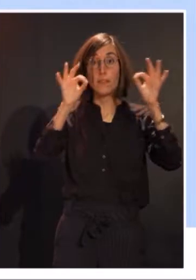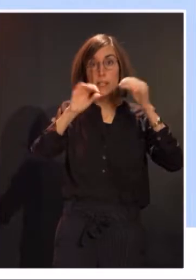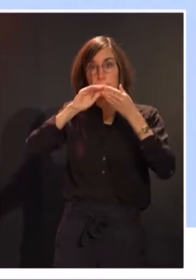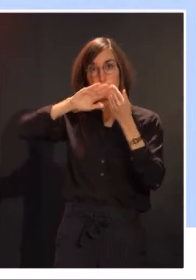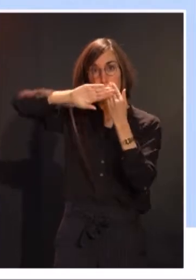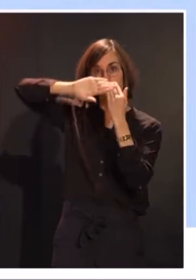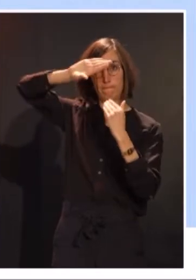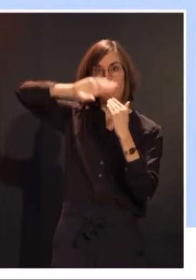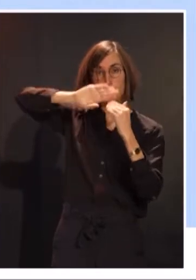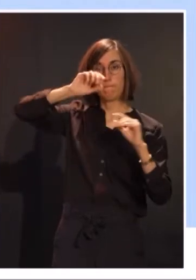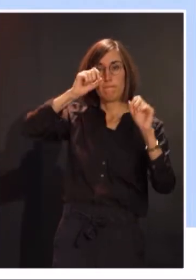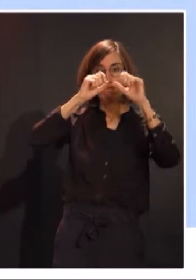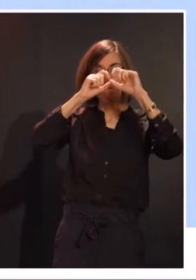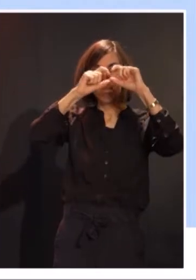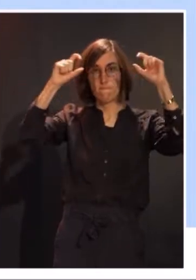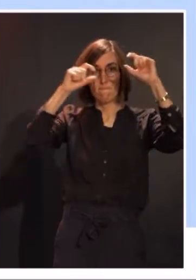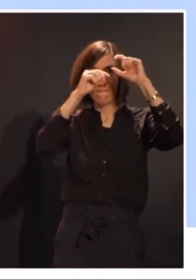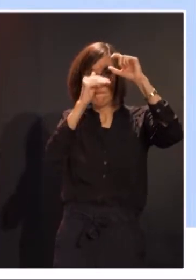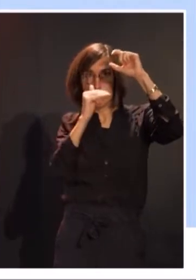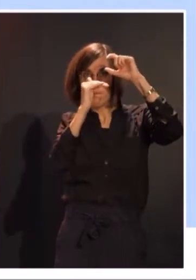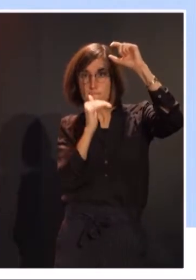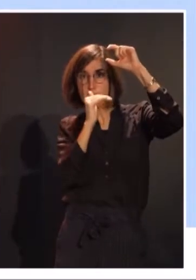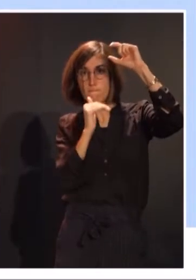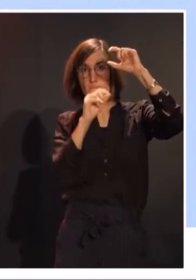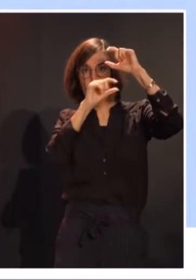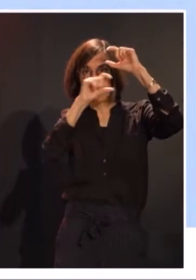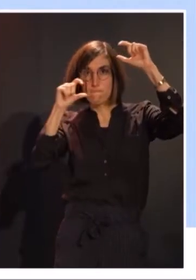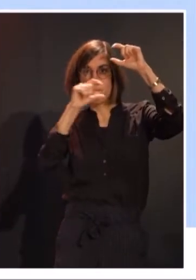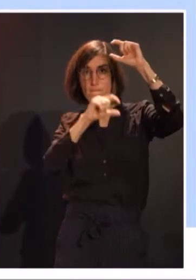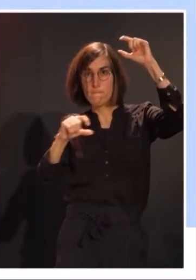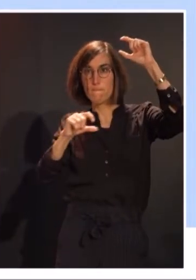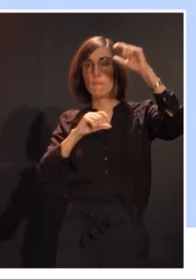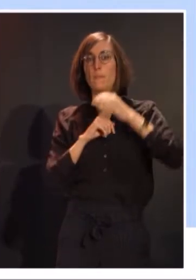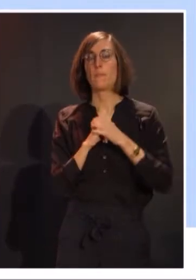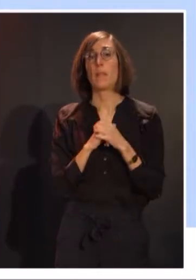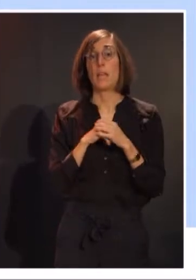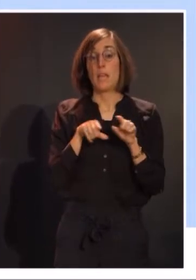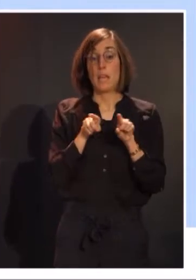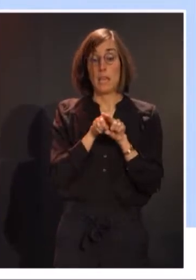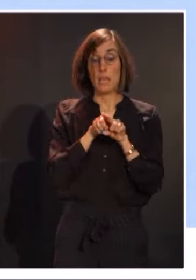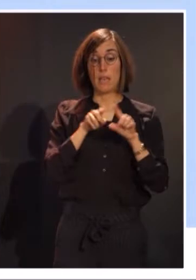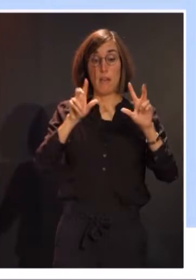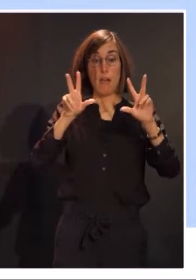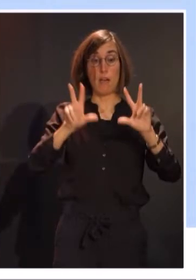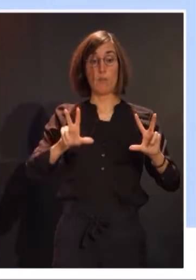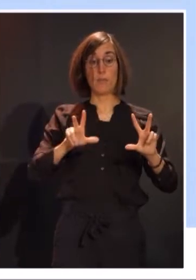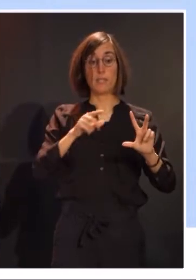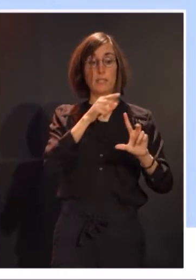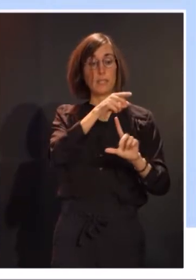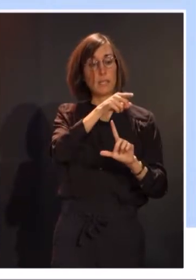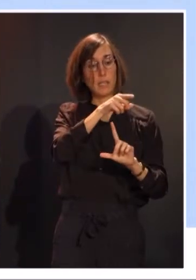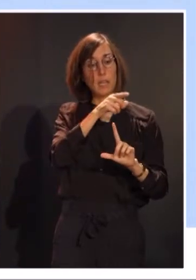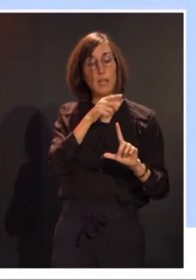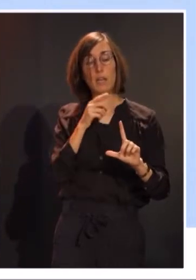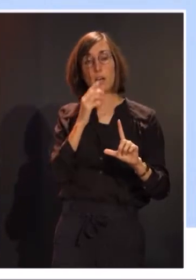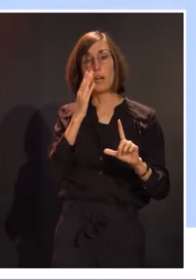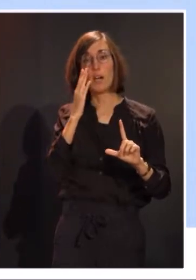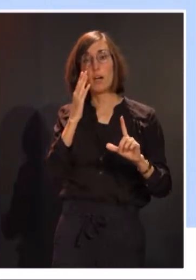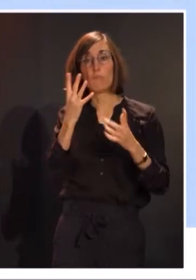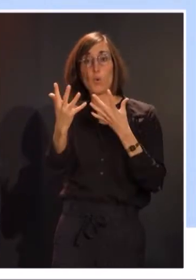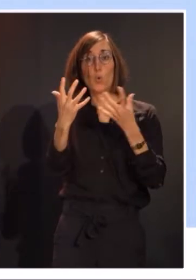puis également adapter l'univers informatique avec des contrastes. On avait essayé des contrastes